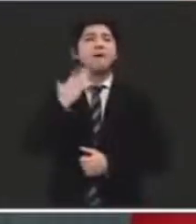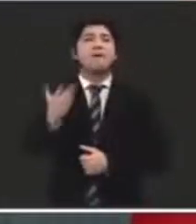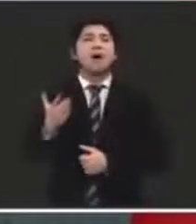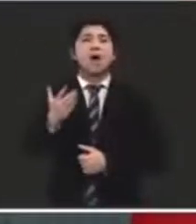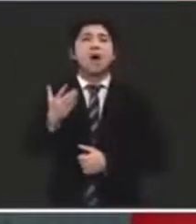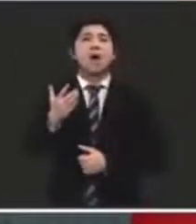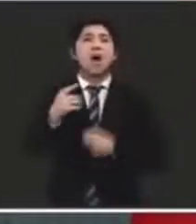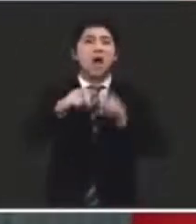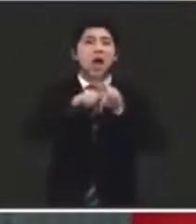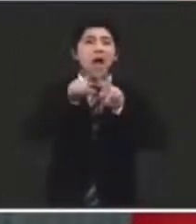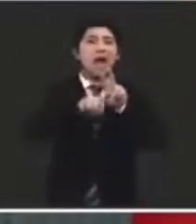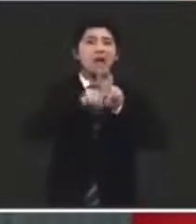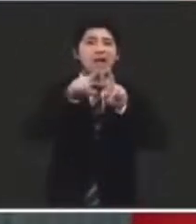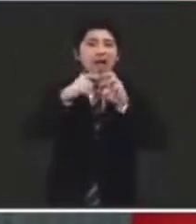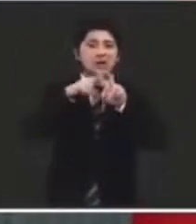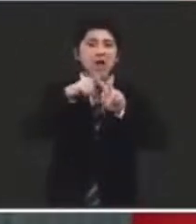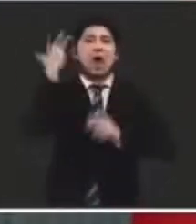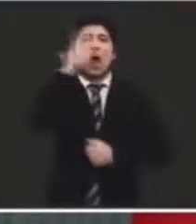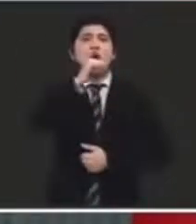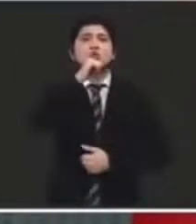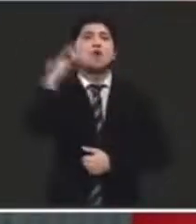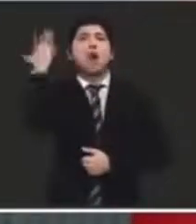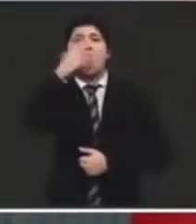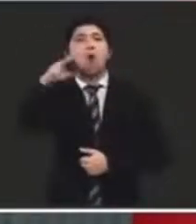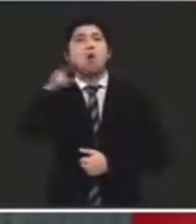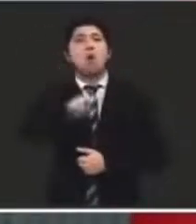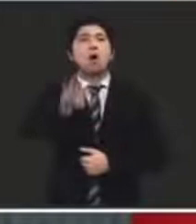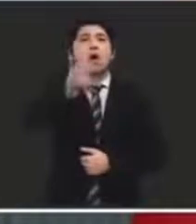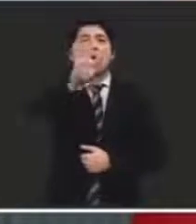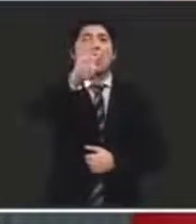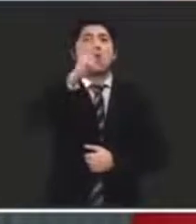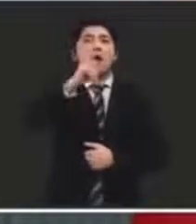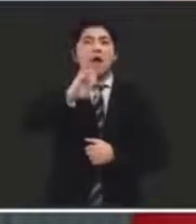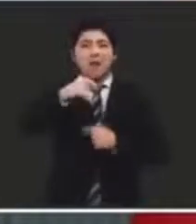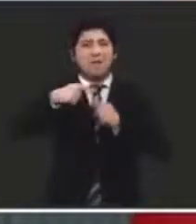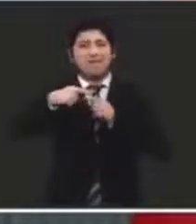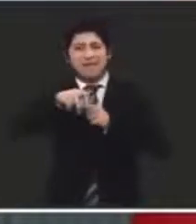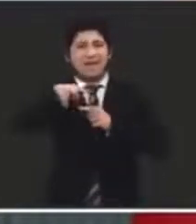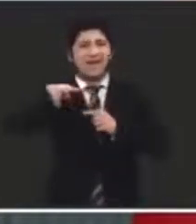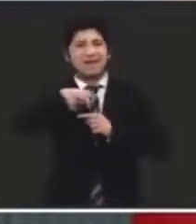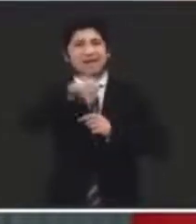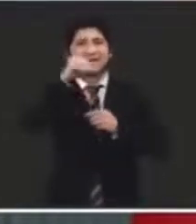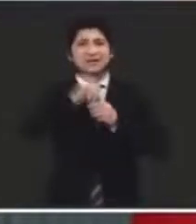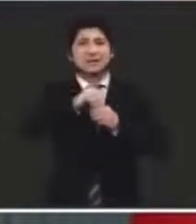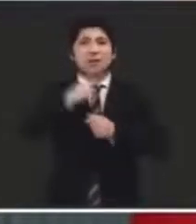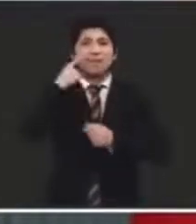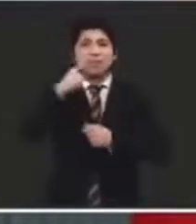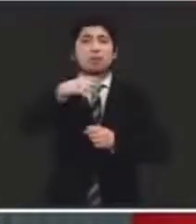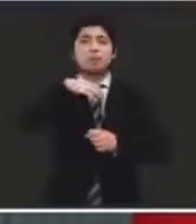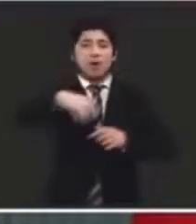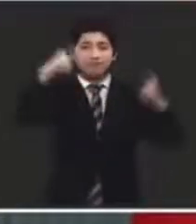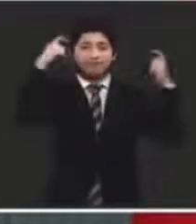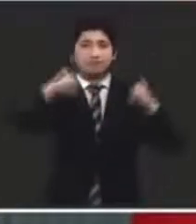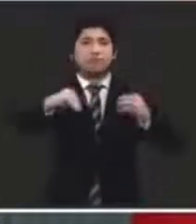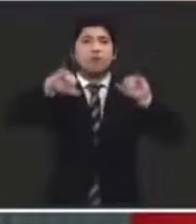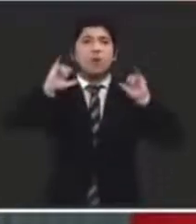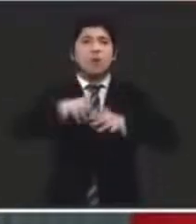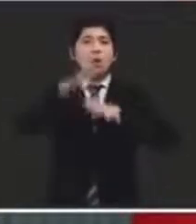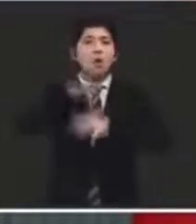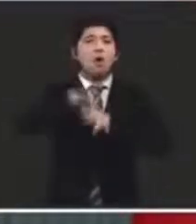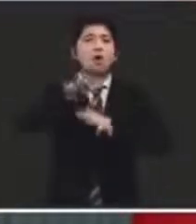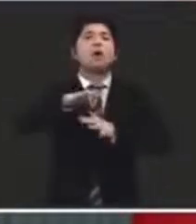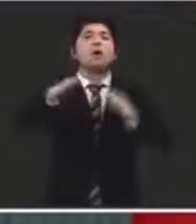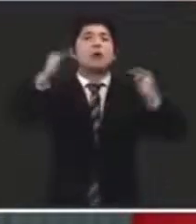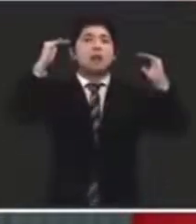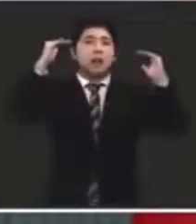Kaynarca Karasu yolunun 49 kilometrelik kısmı bölgedeki yoğun trafiği önemli